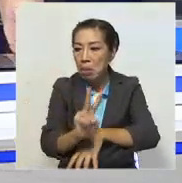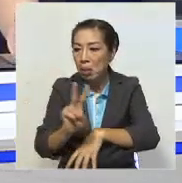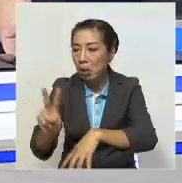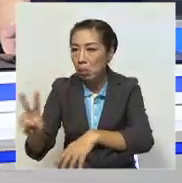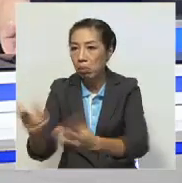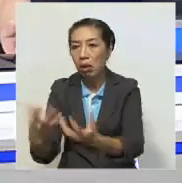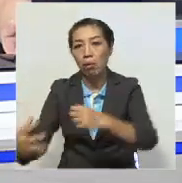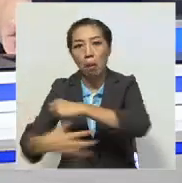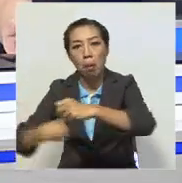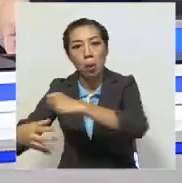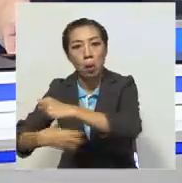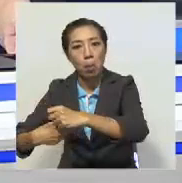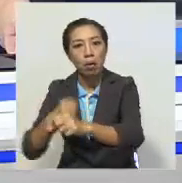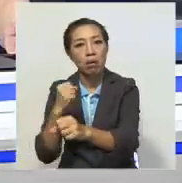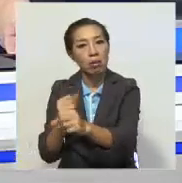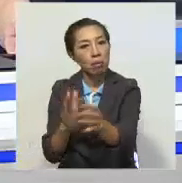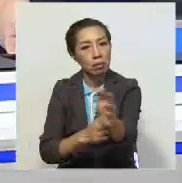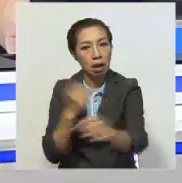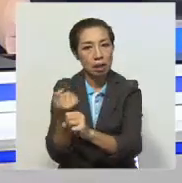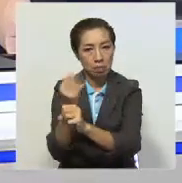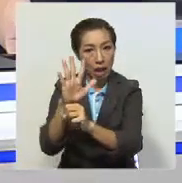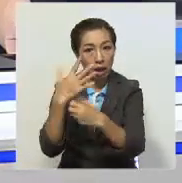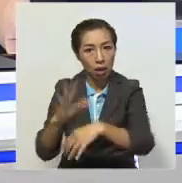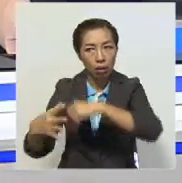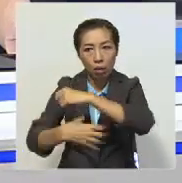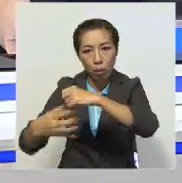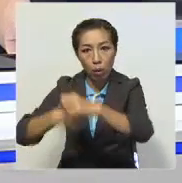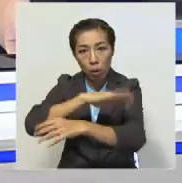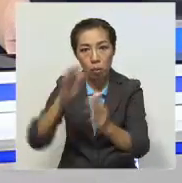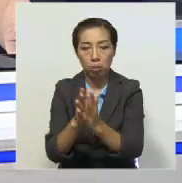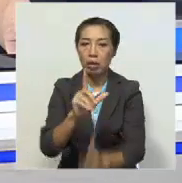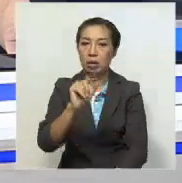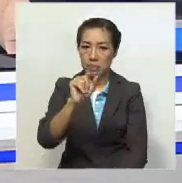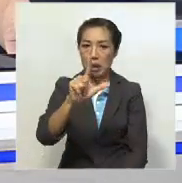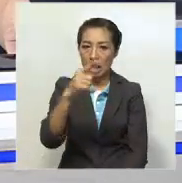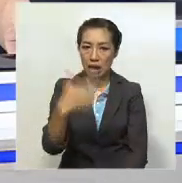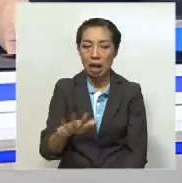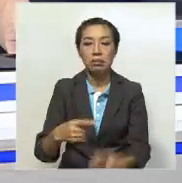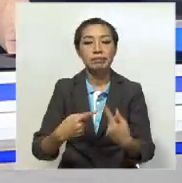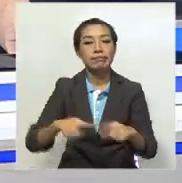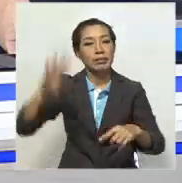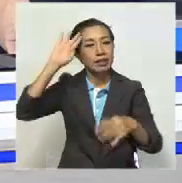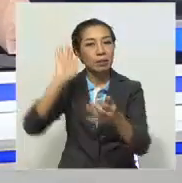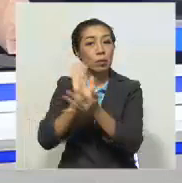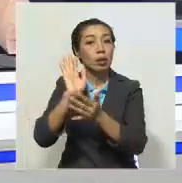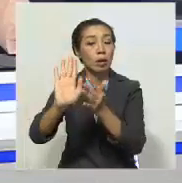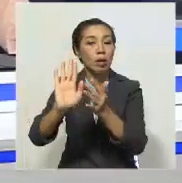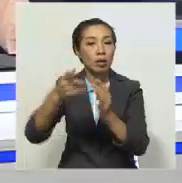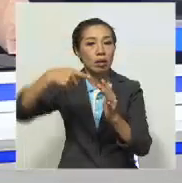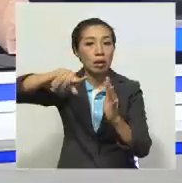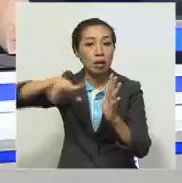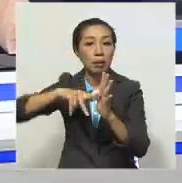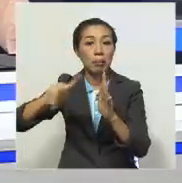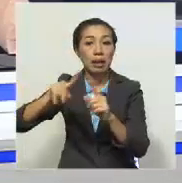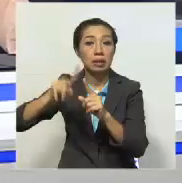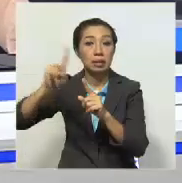านานกว่า15ปีแล้วค่ะ คุณสถานุนะคะมูลค่าความเสียหายเนี่ยไม่ต่ำกว่า20ล้านบาทแต่ว่าก็ถูกตำรวจภูธรภาคหนึ่งตาม